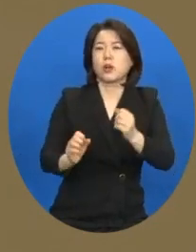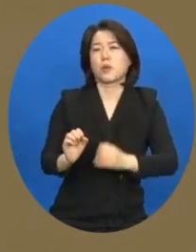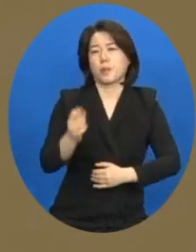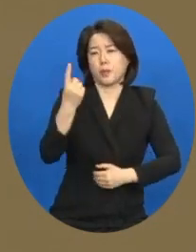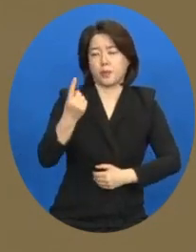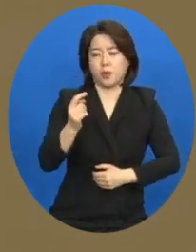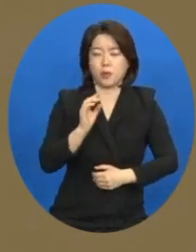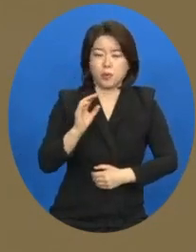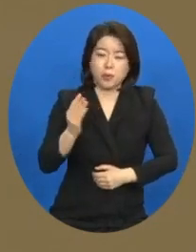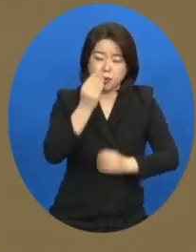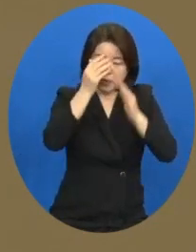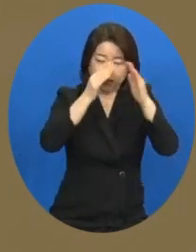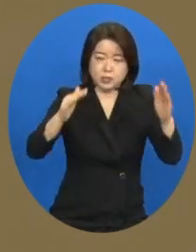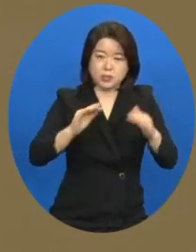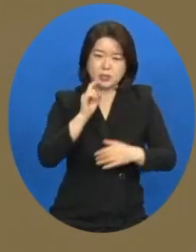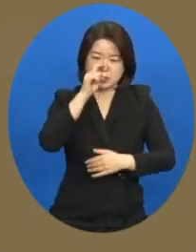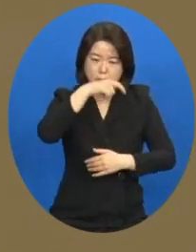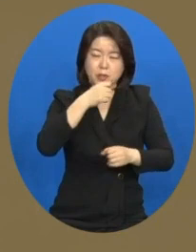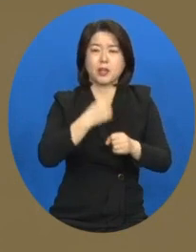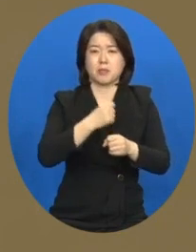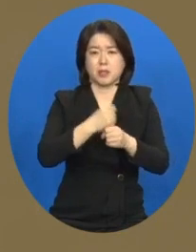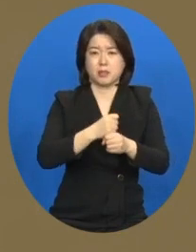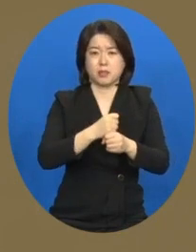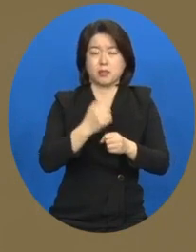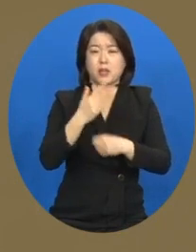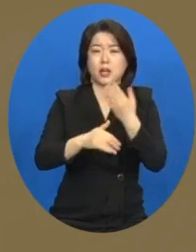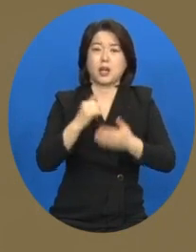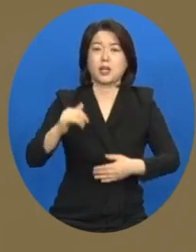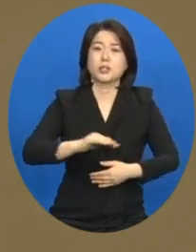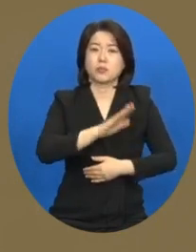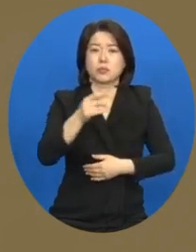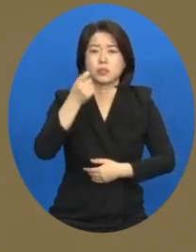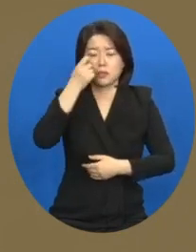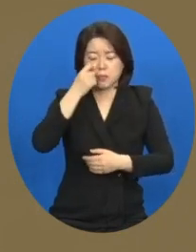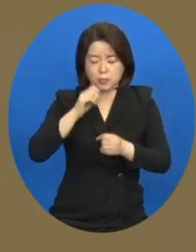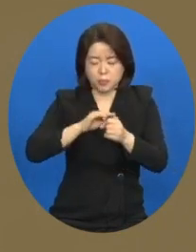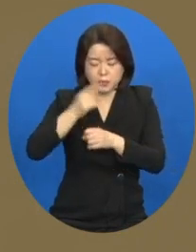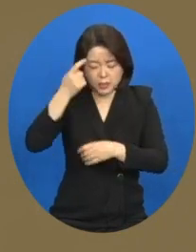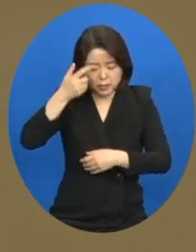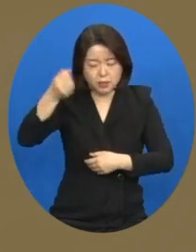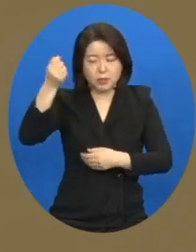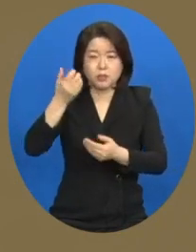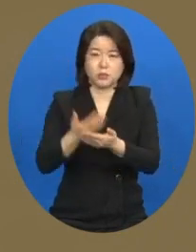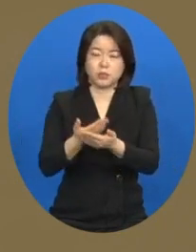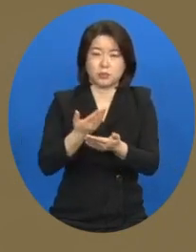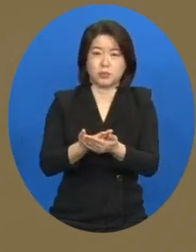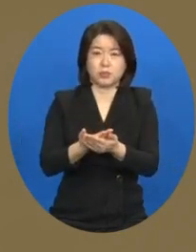성전을 더럽힌다. 하나님, 우리를 불쌍히 여기소서.